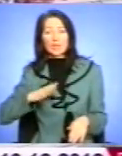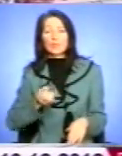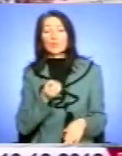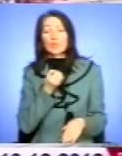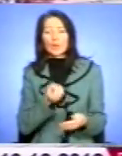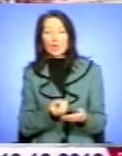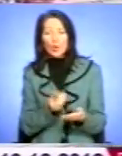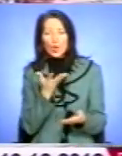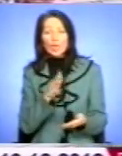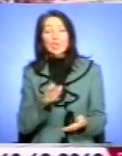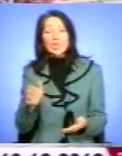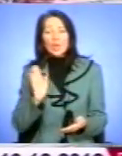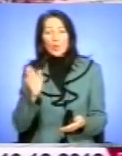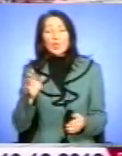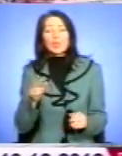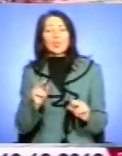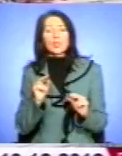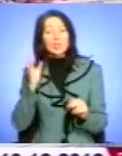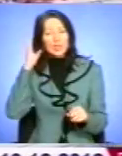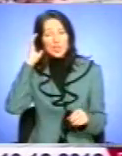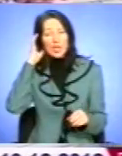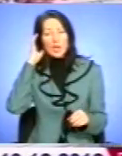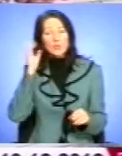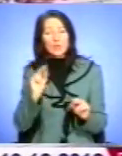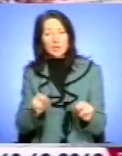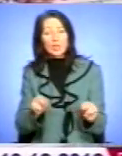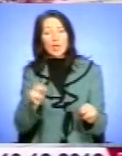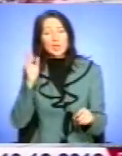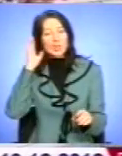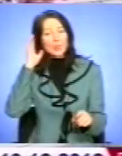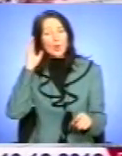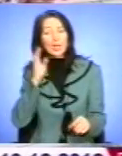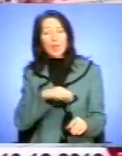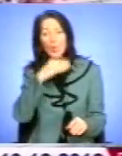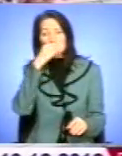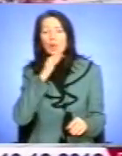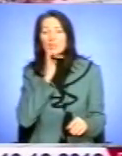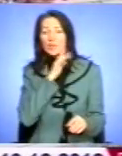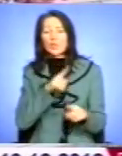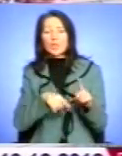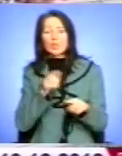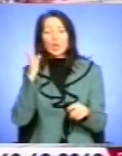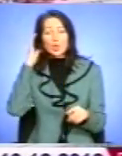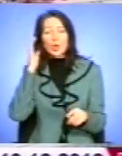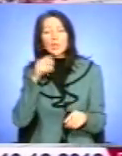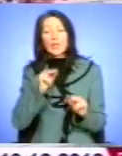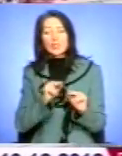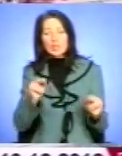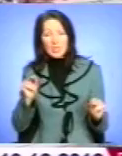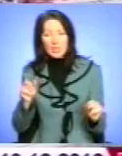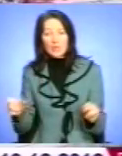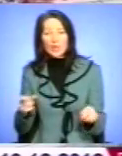дітки, будьте чемні, слухайте батьків, рідних, слухайте вчителів, добре